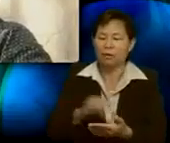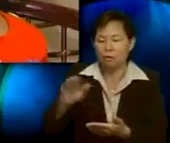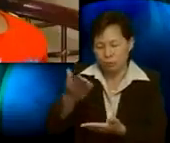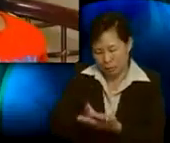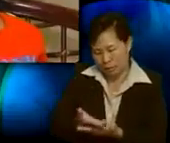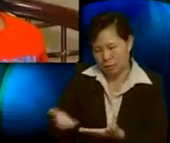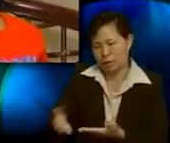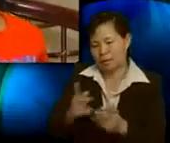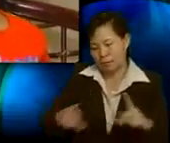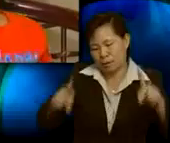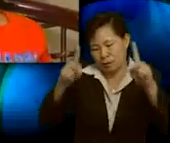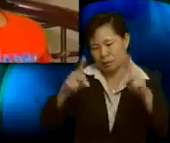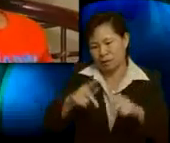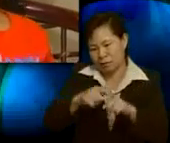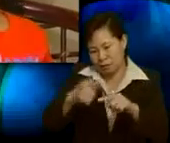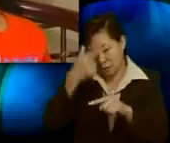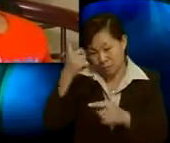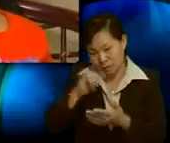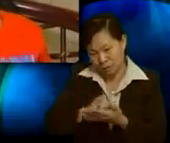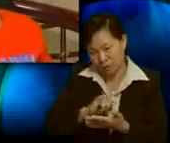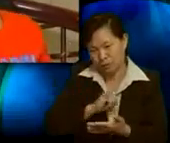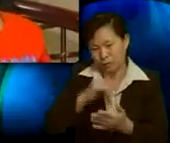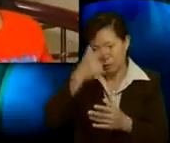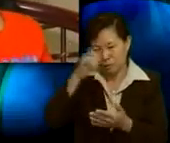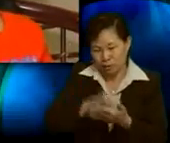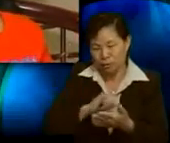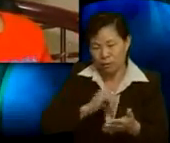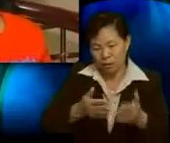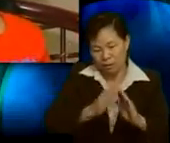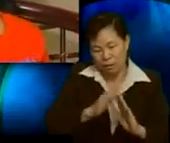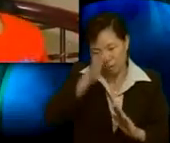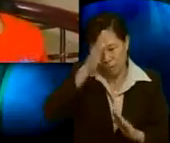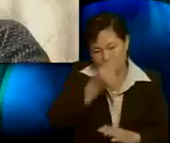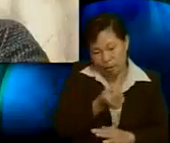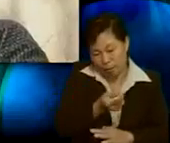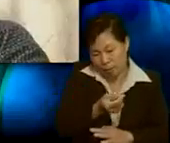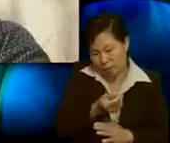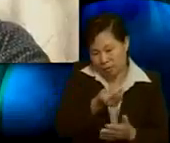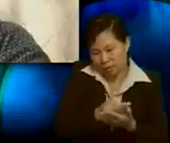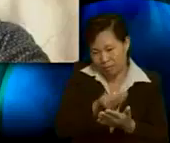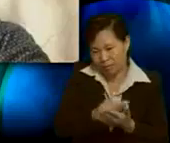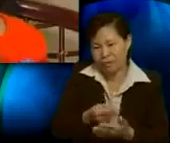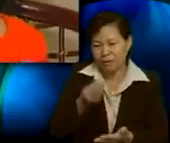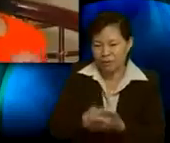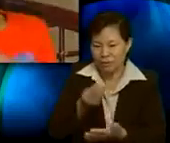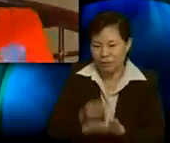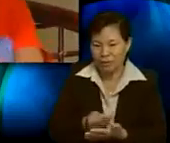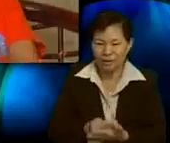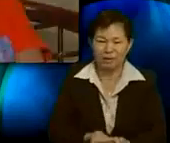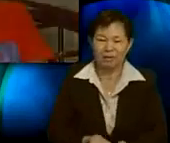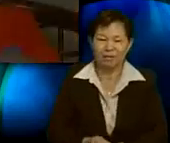belilah pasu tu. Ya, yeah. Sebab itulah Jennifer nak minta Papa duit. Duit?